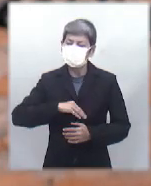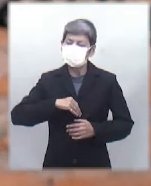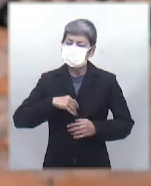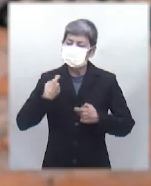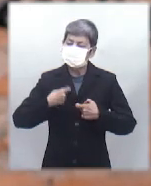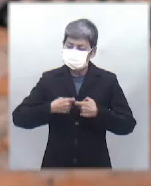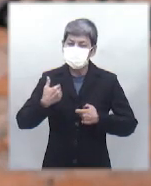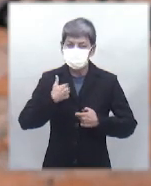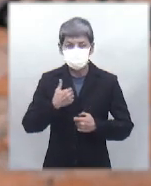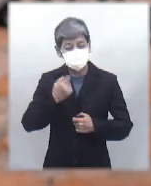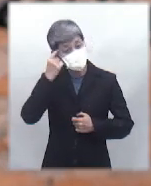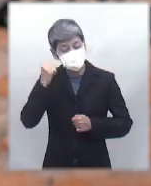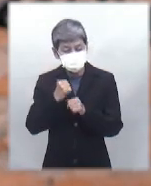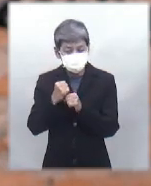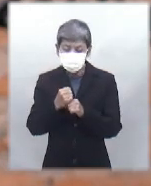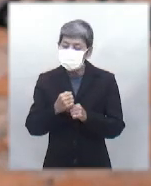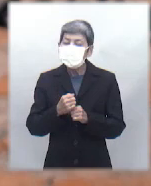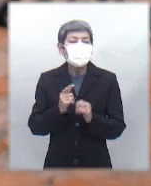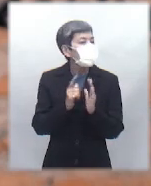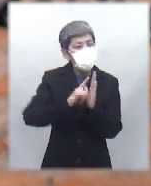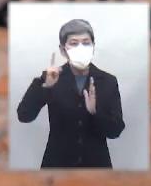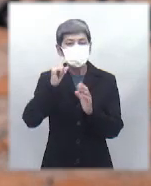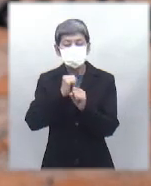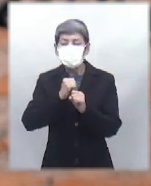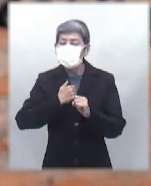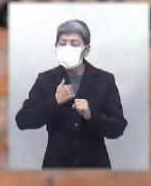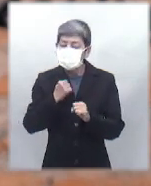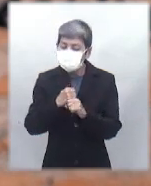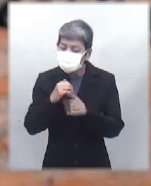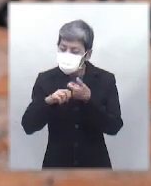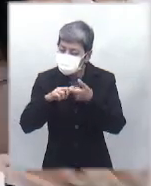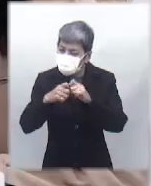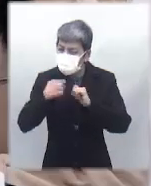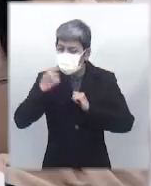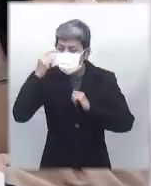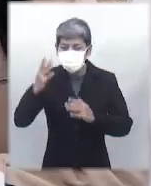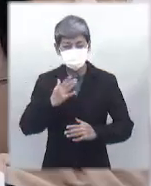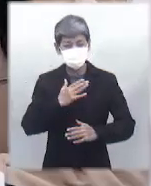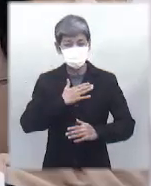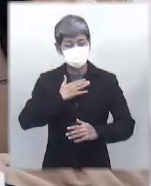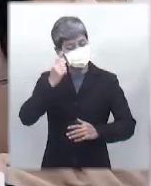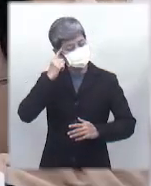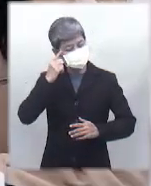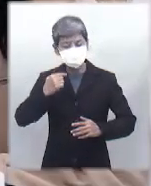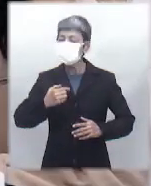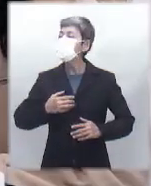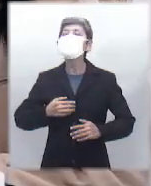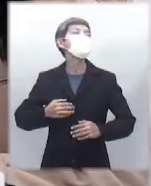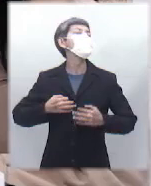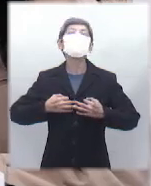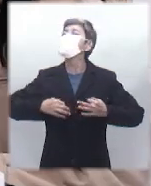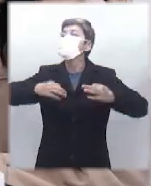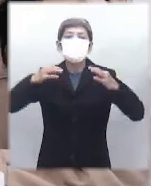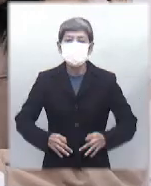เพราะว่าเราไม่รู้ว่าไอ้การเดินไปข้างหน้านี้มันจะเจออะไรเหมือนเราเวลาเราตัดสินใจอะไรสักอย่างนึง